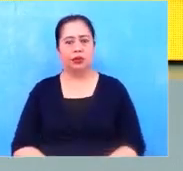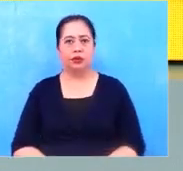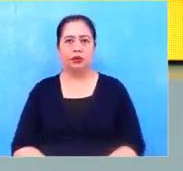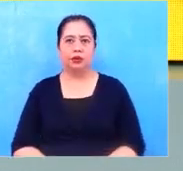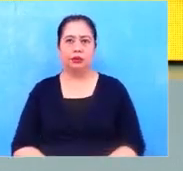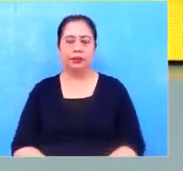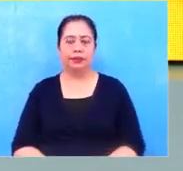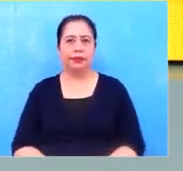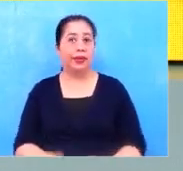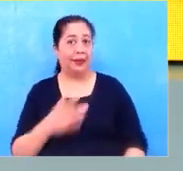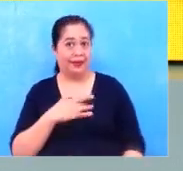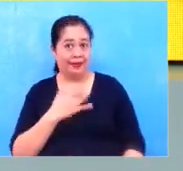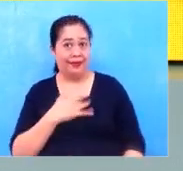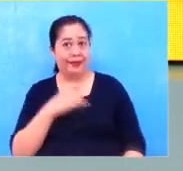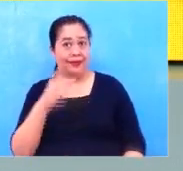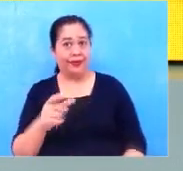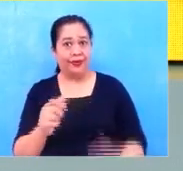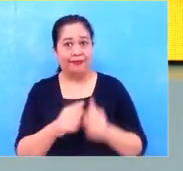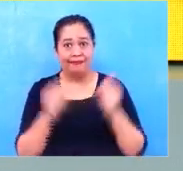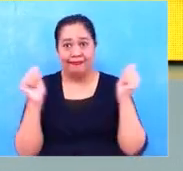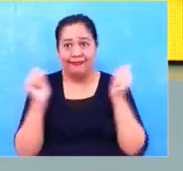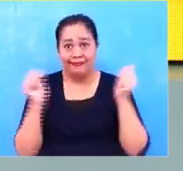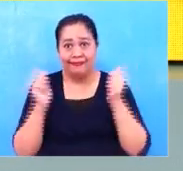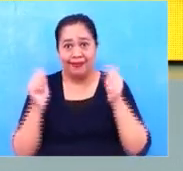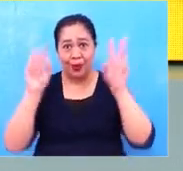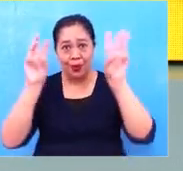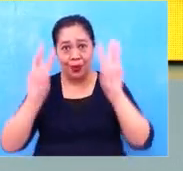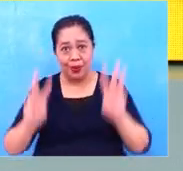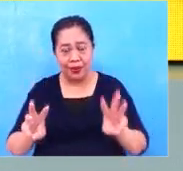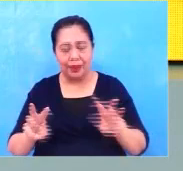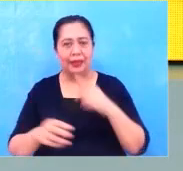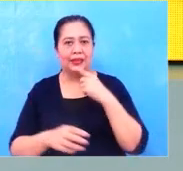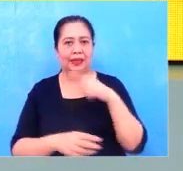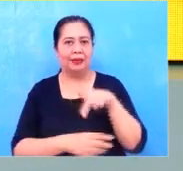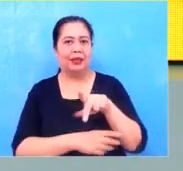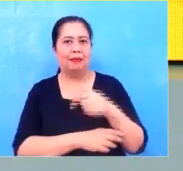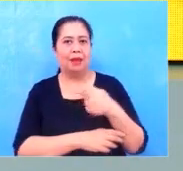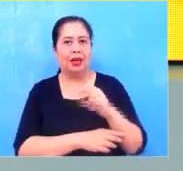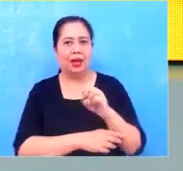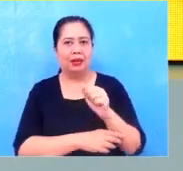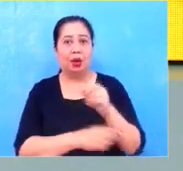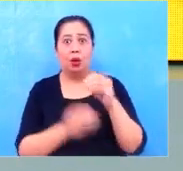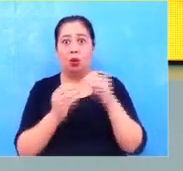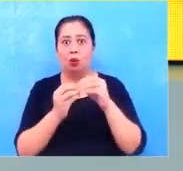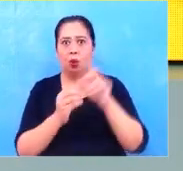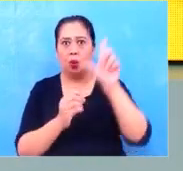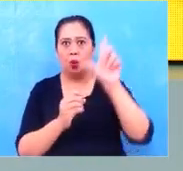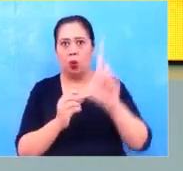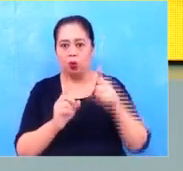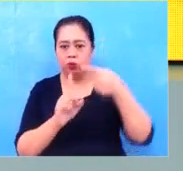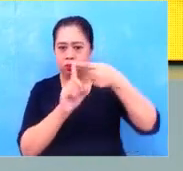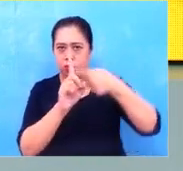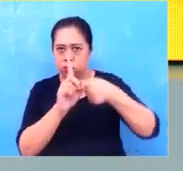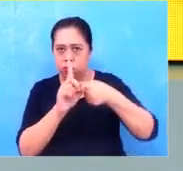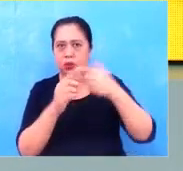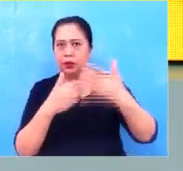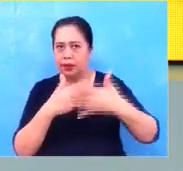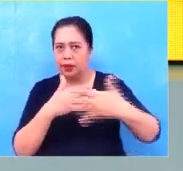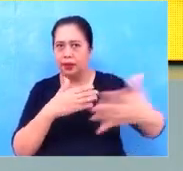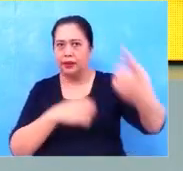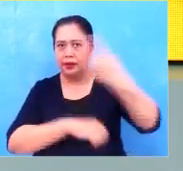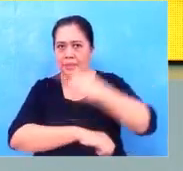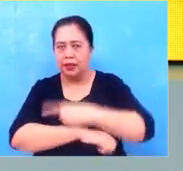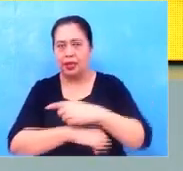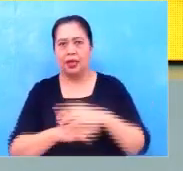Ramdam nyo ba ang malamig na panahon? Sabi ng PAGASA, mas bababa pa ang temperatura sa mga susunod na araw.